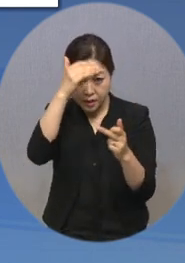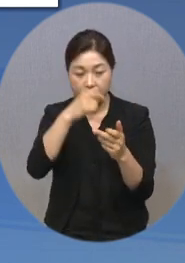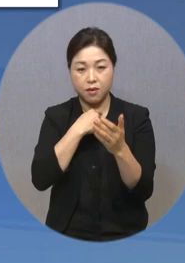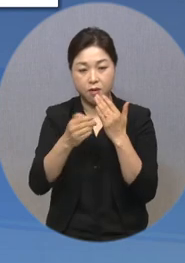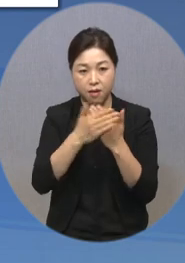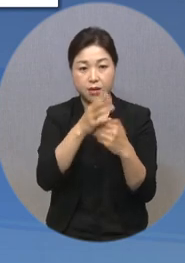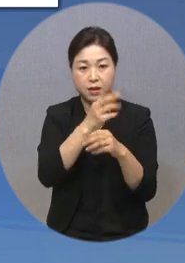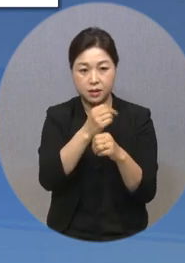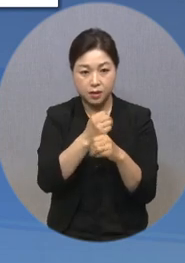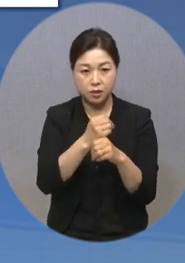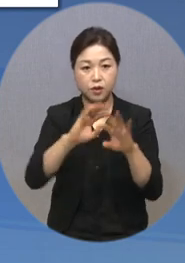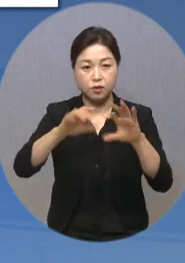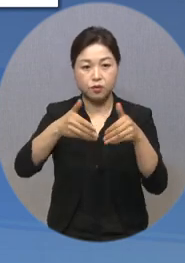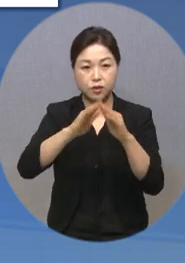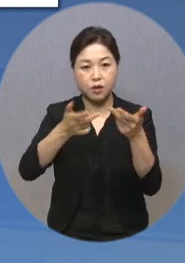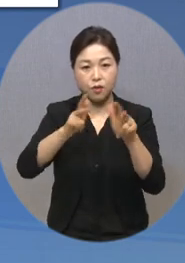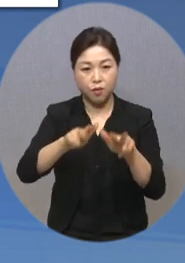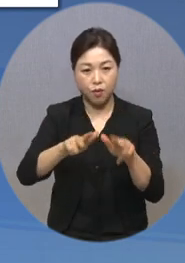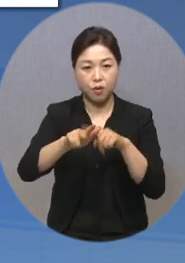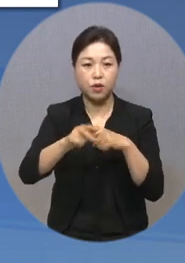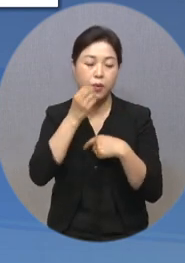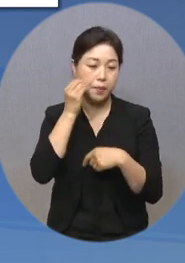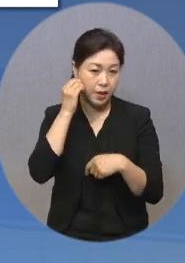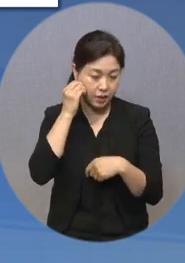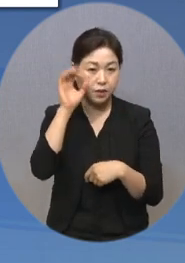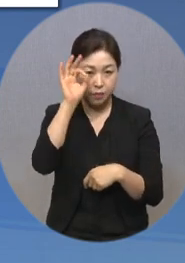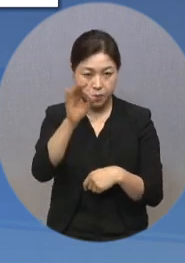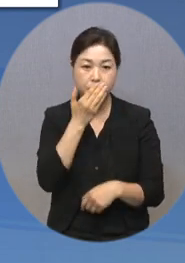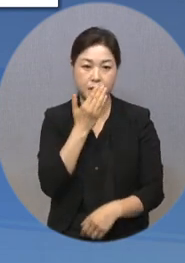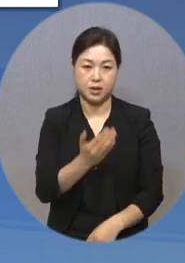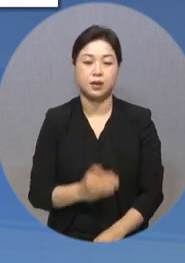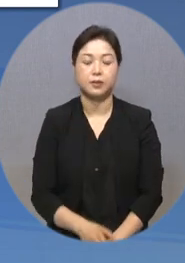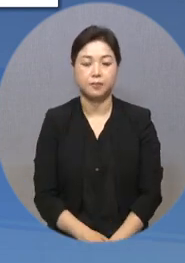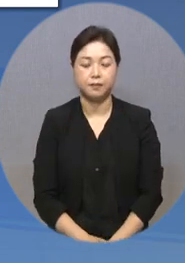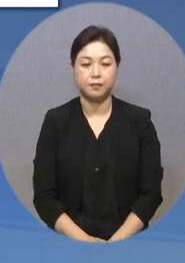국립공원 공단 우리집에서 확인할 수 있습니다